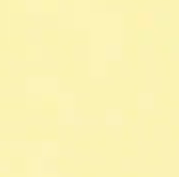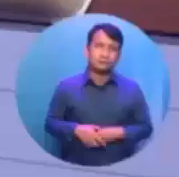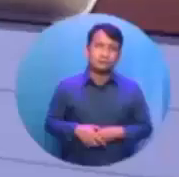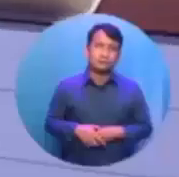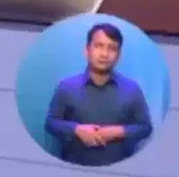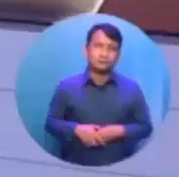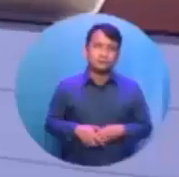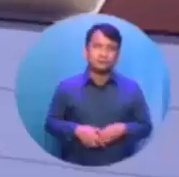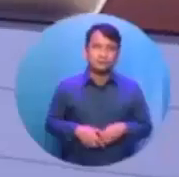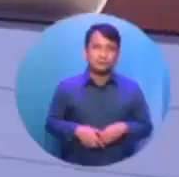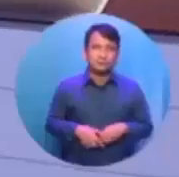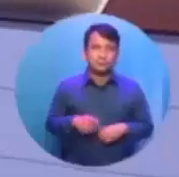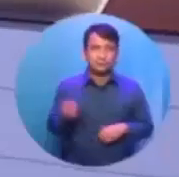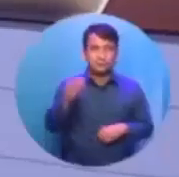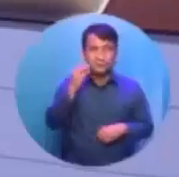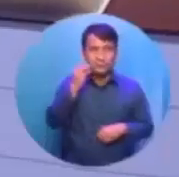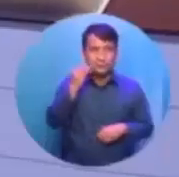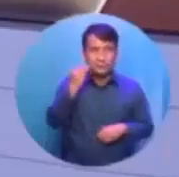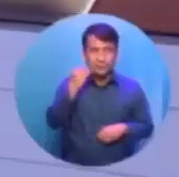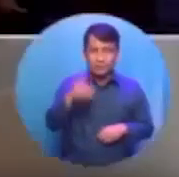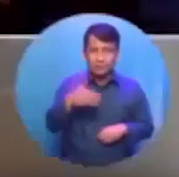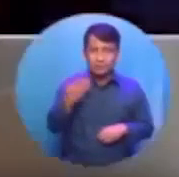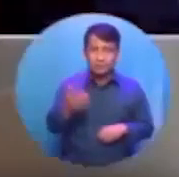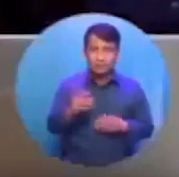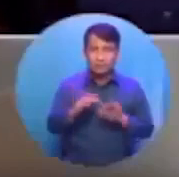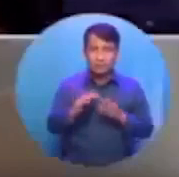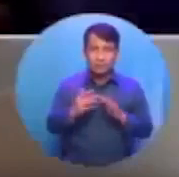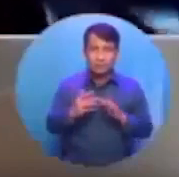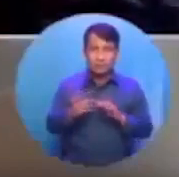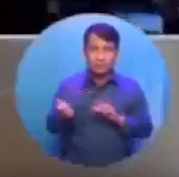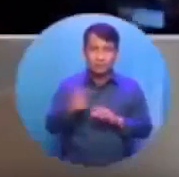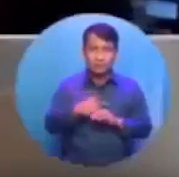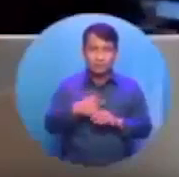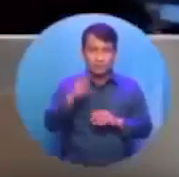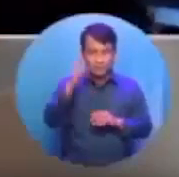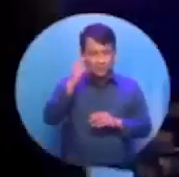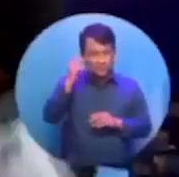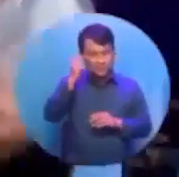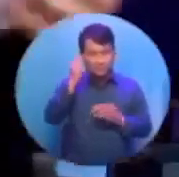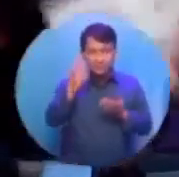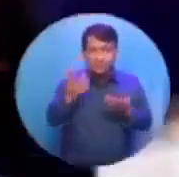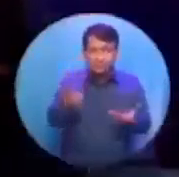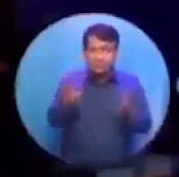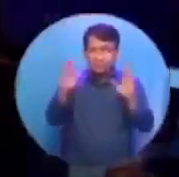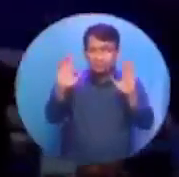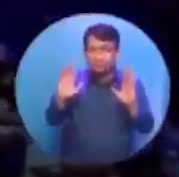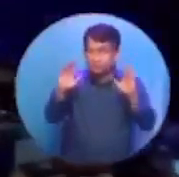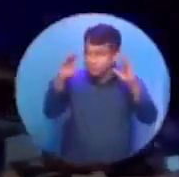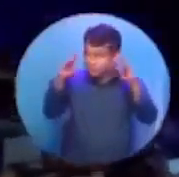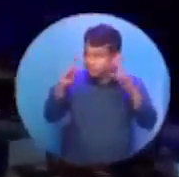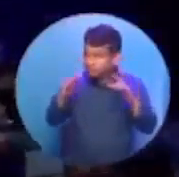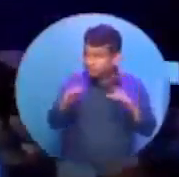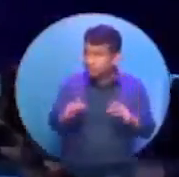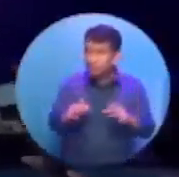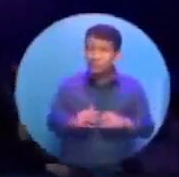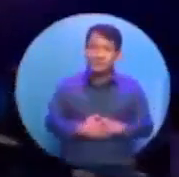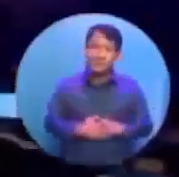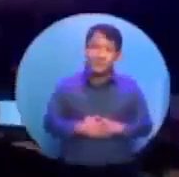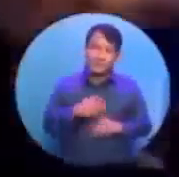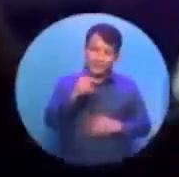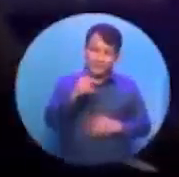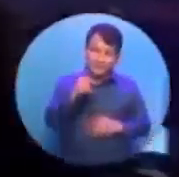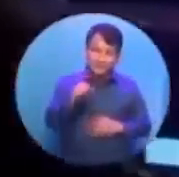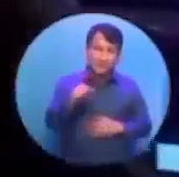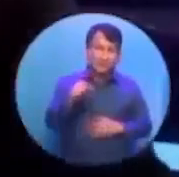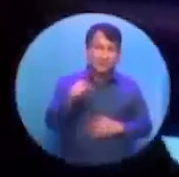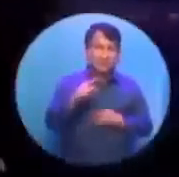sir. Anong sabi ng mga netizens, MJ? Idol Rafi, naku po, ngayong maulang umaga, Caps Amazing Stories